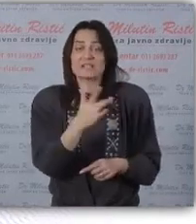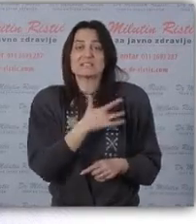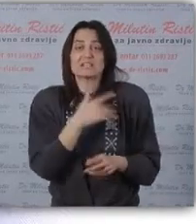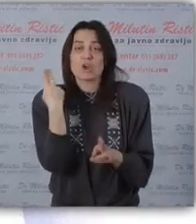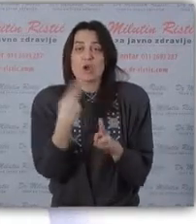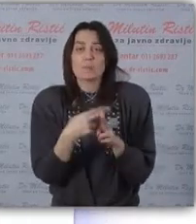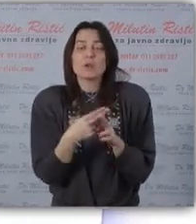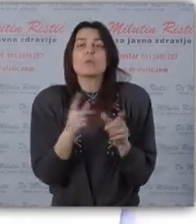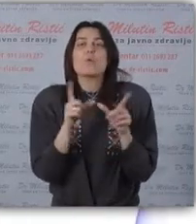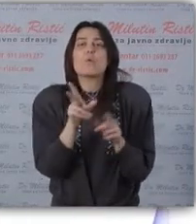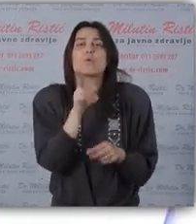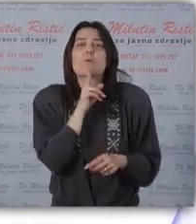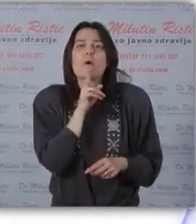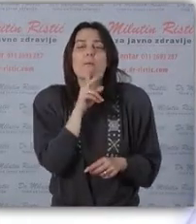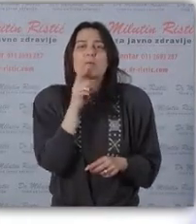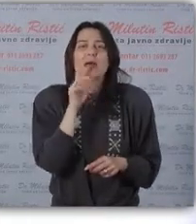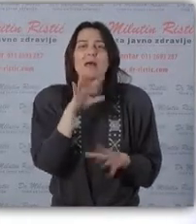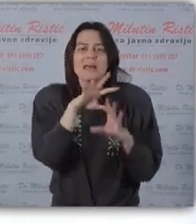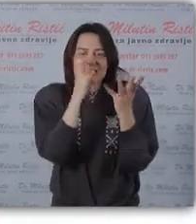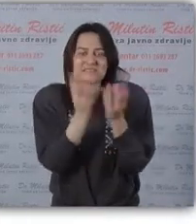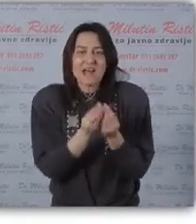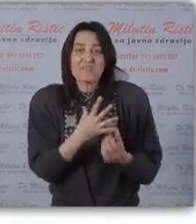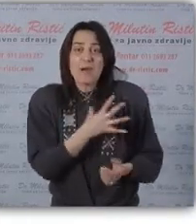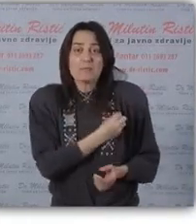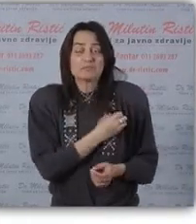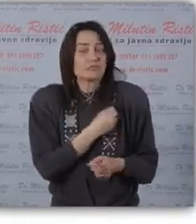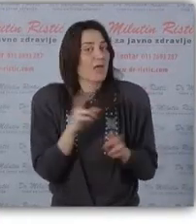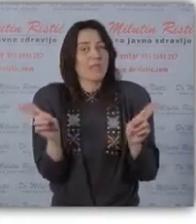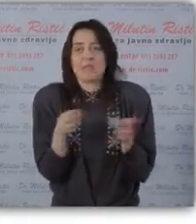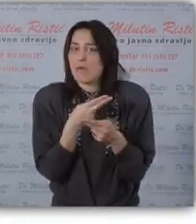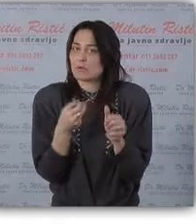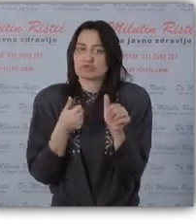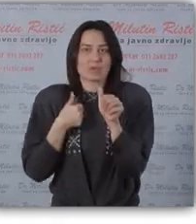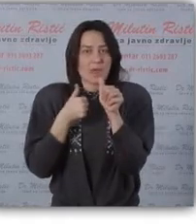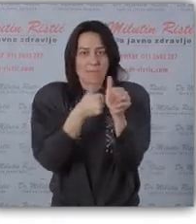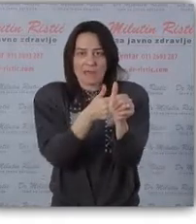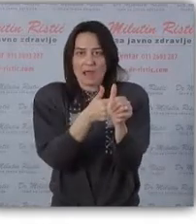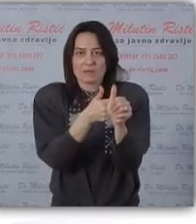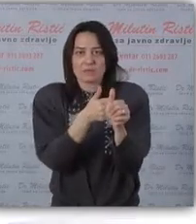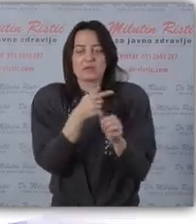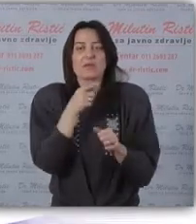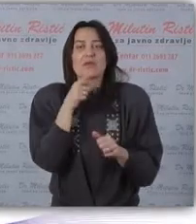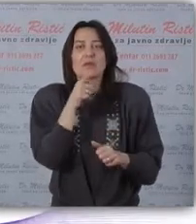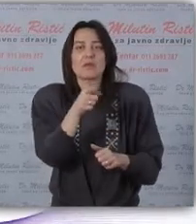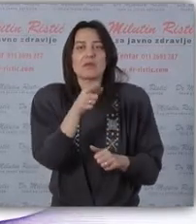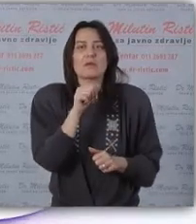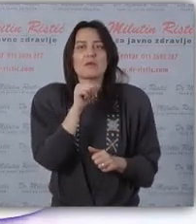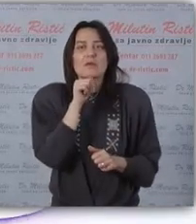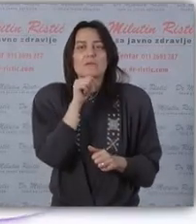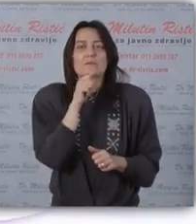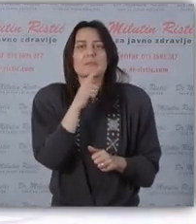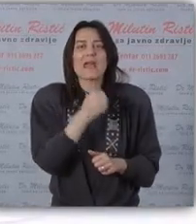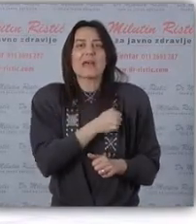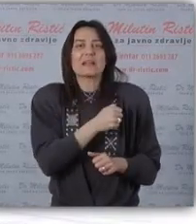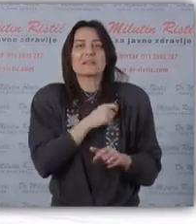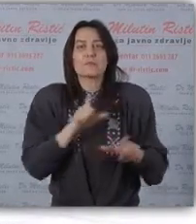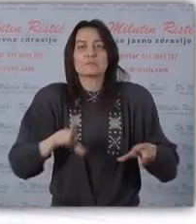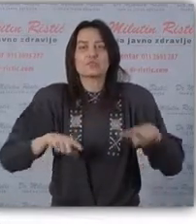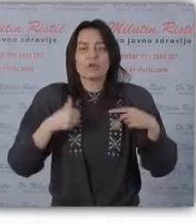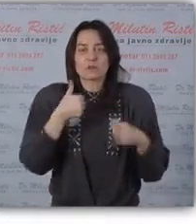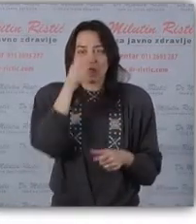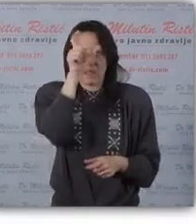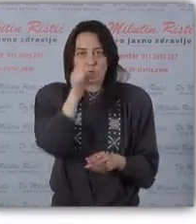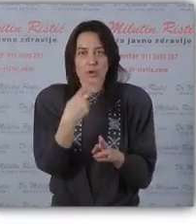poseban vid srčanog ubolenja u kome sam srčani mišić ne može da prati znači onu cirkardijalni